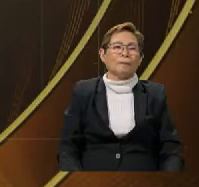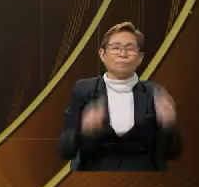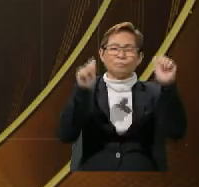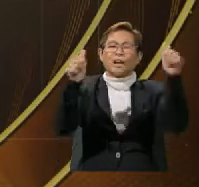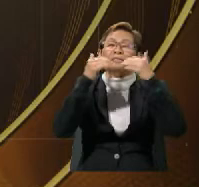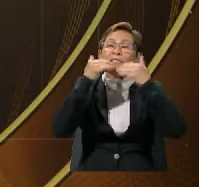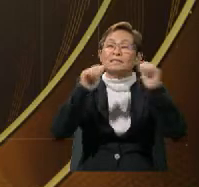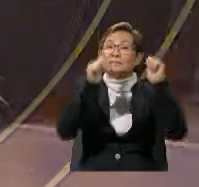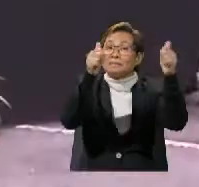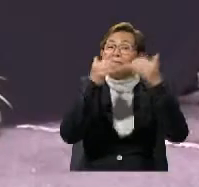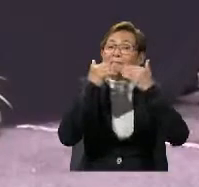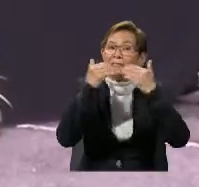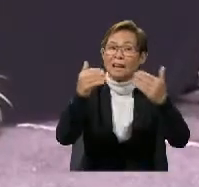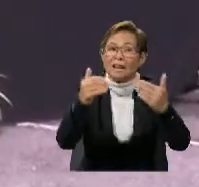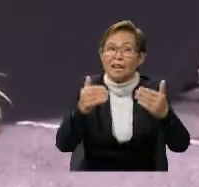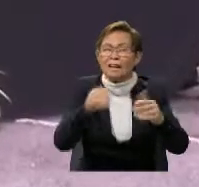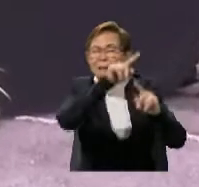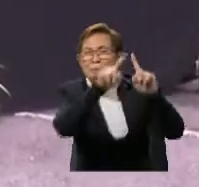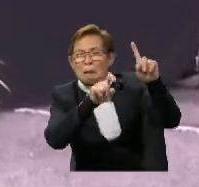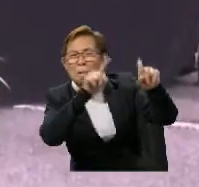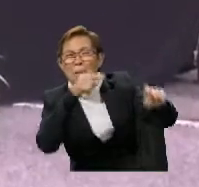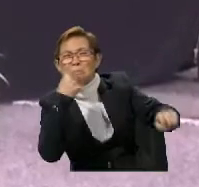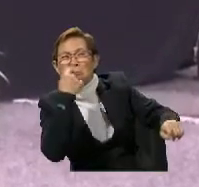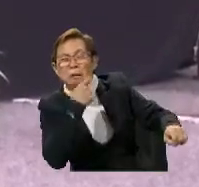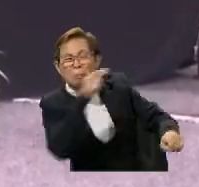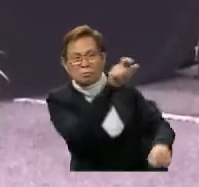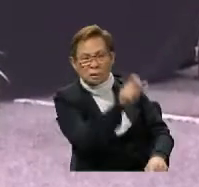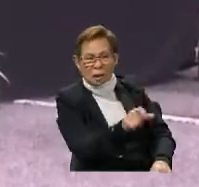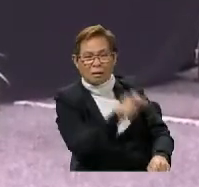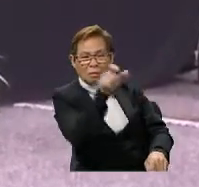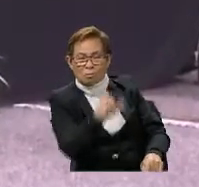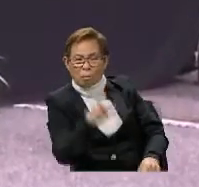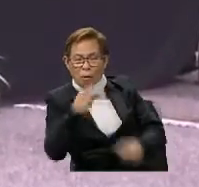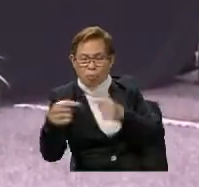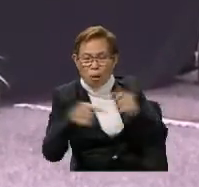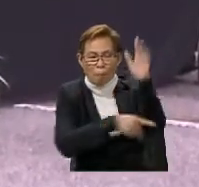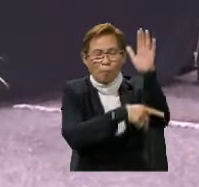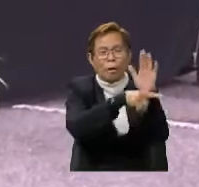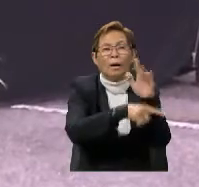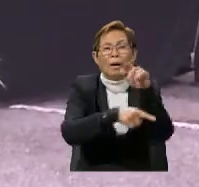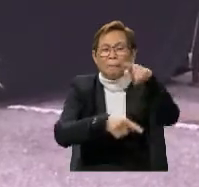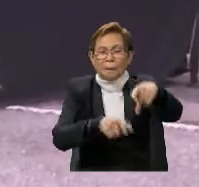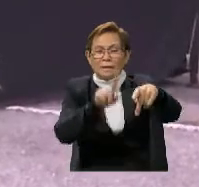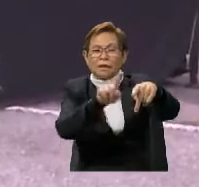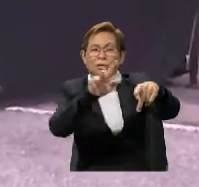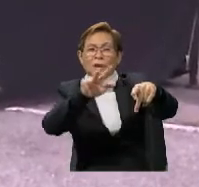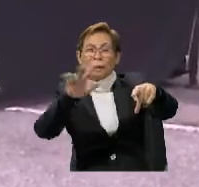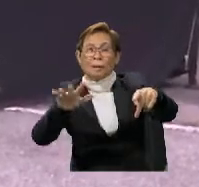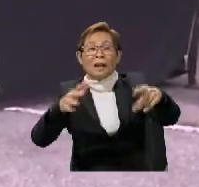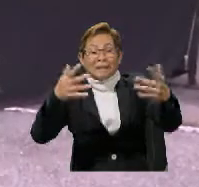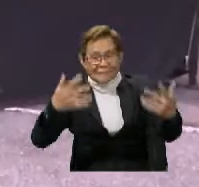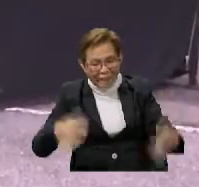Baik, terima kasih Ismail. Ya, teka-teki siapakah calon yang akan bertanding di Parlimen 135 Alur Gajah ini